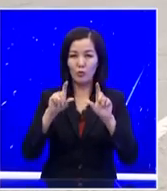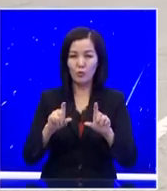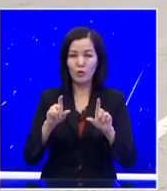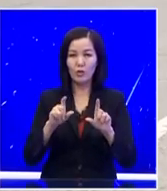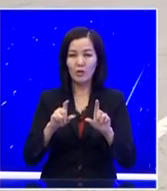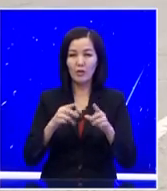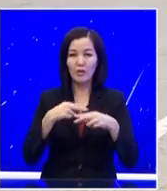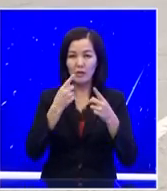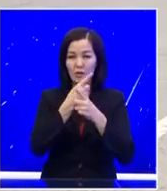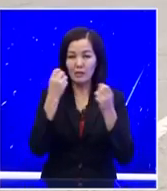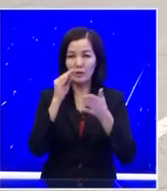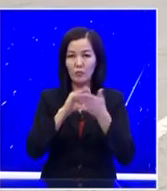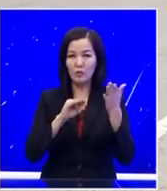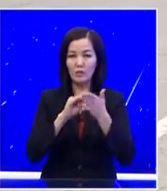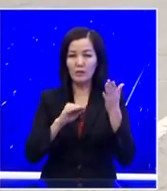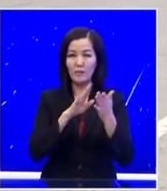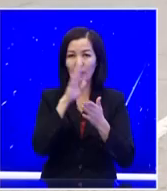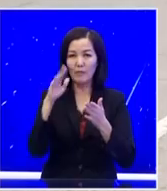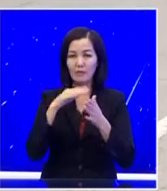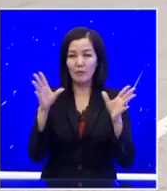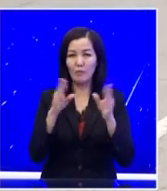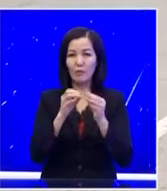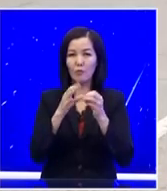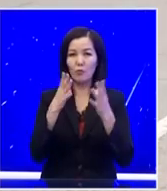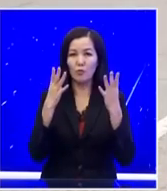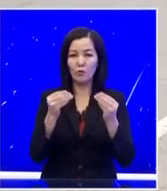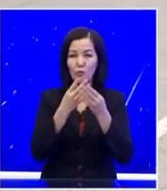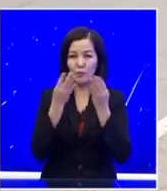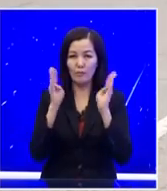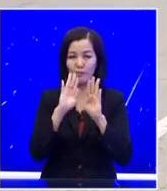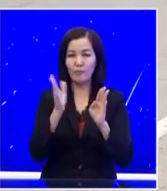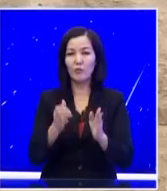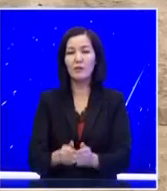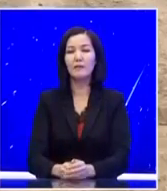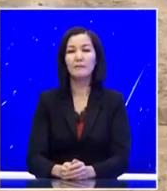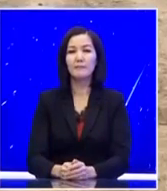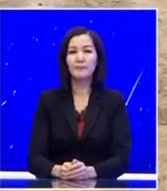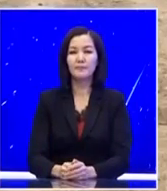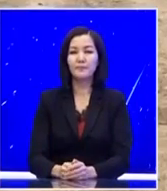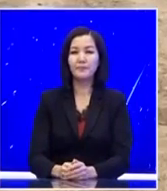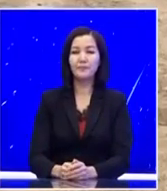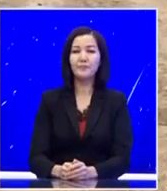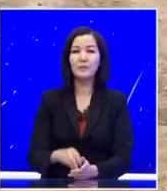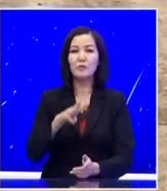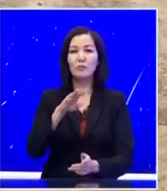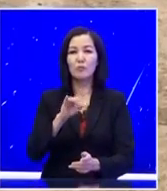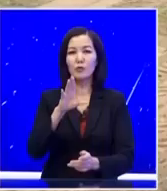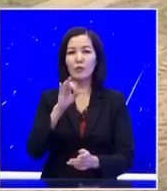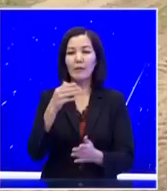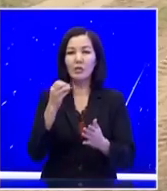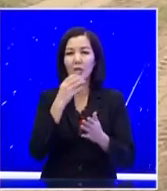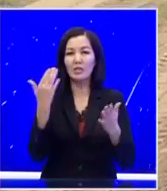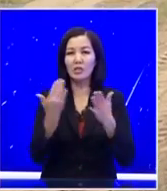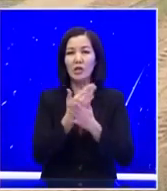тараттық, қолхатын жазып алдық. Үйлерінде әкешесімен бәрі 14 күн шықпайды, шықайды, үйлерінде болады. Айтпақшы, Мұсабекте жақсы жаңалық